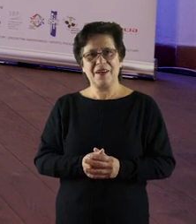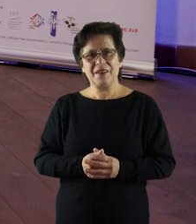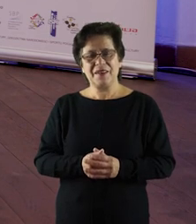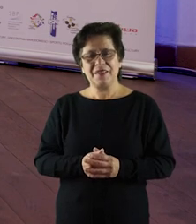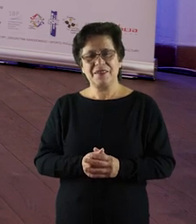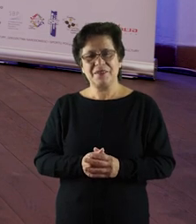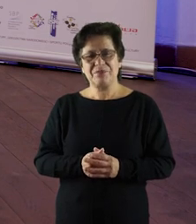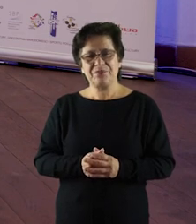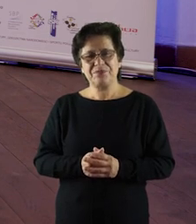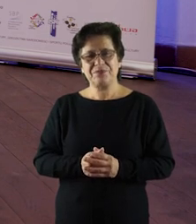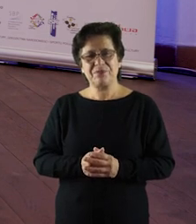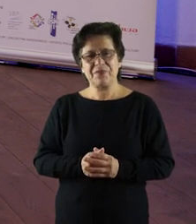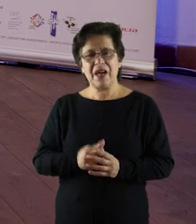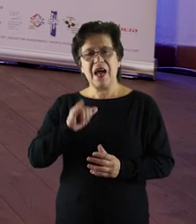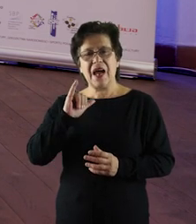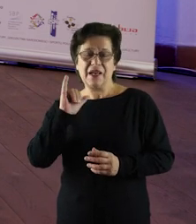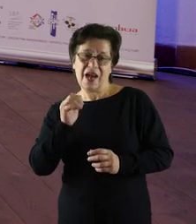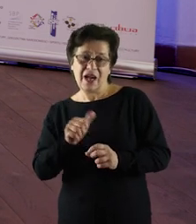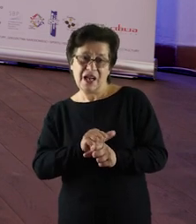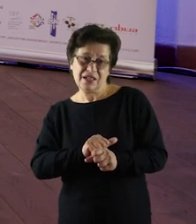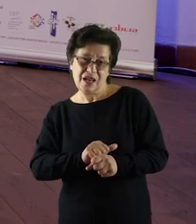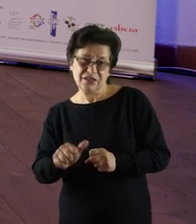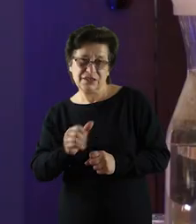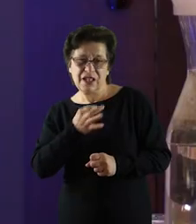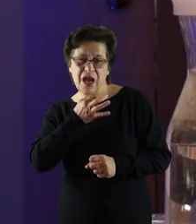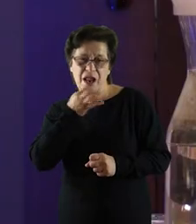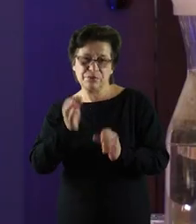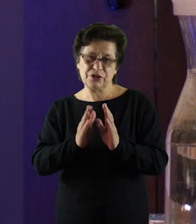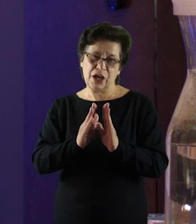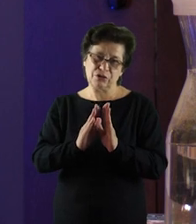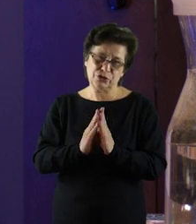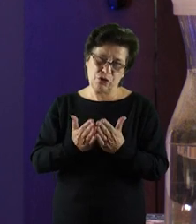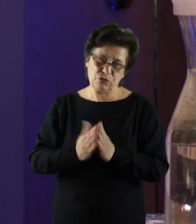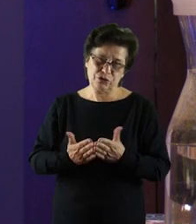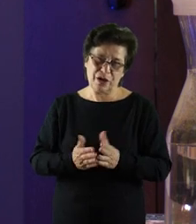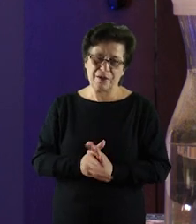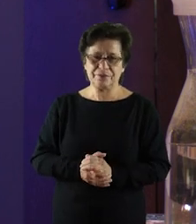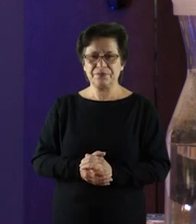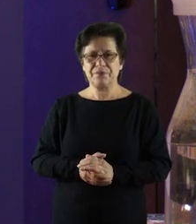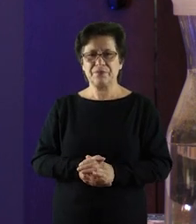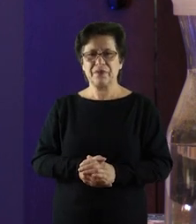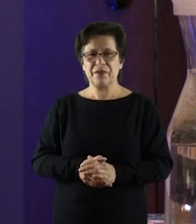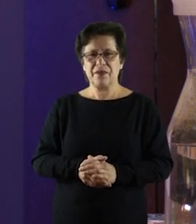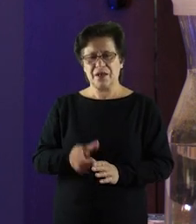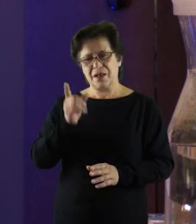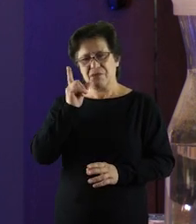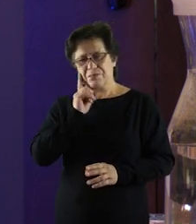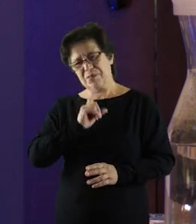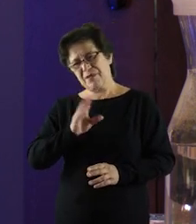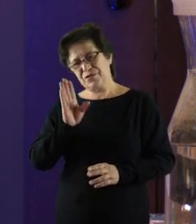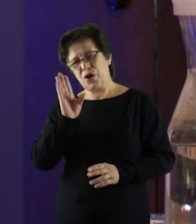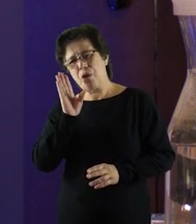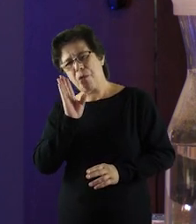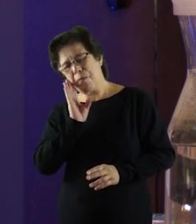książka? Świetne pytanie, Nikodem, i już odpowiadam. Ja was bardzo rozczaruję, ponieważ prawdopodobnie